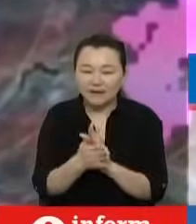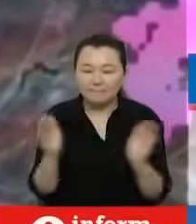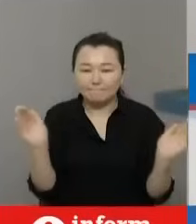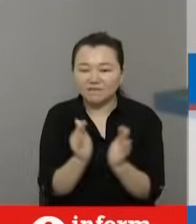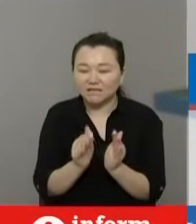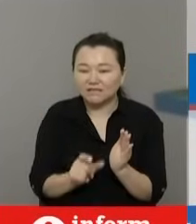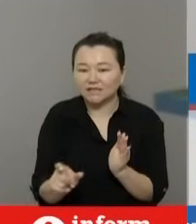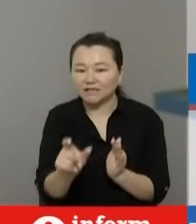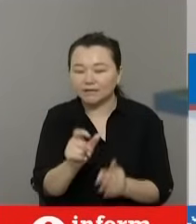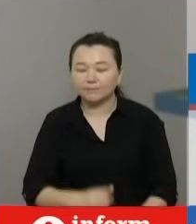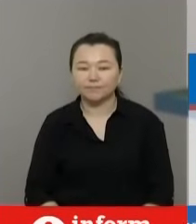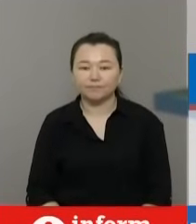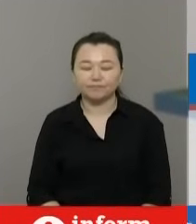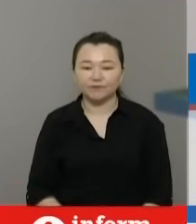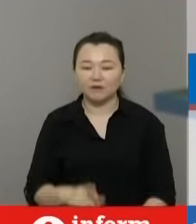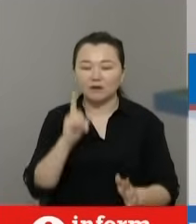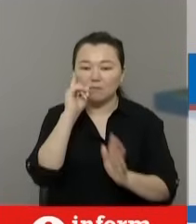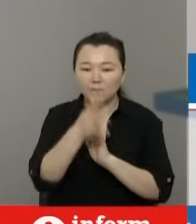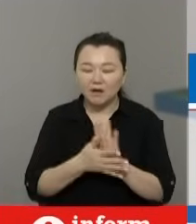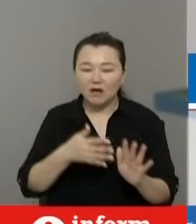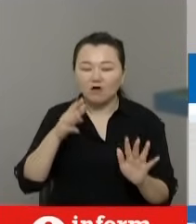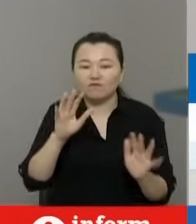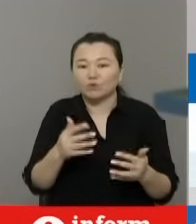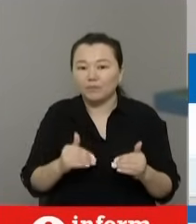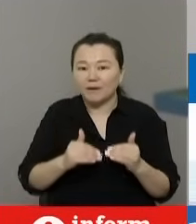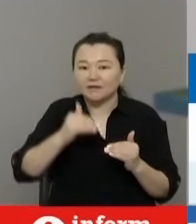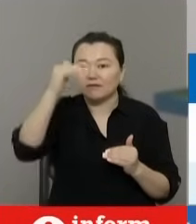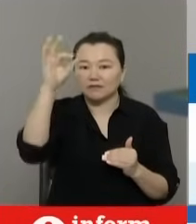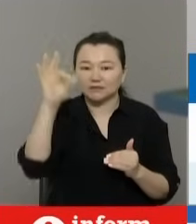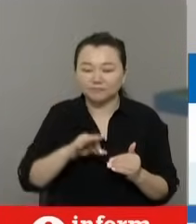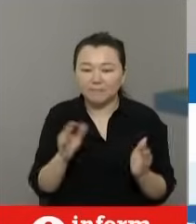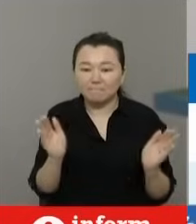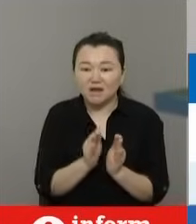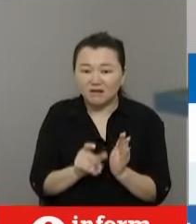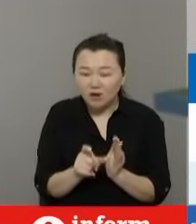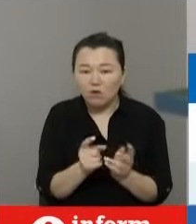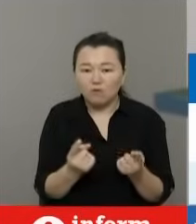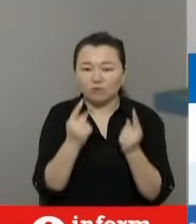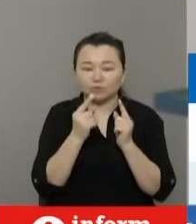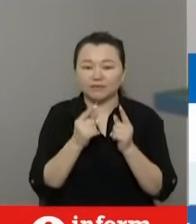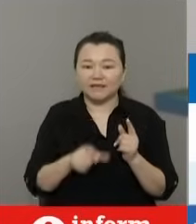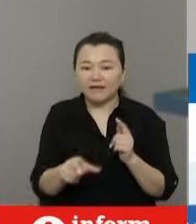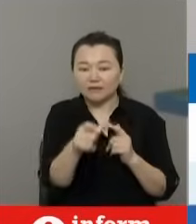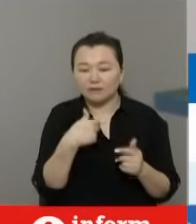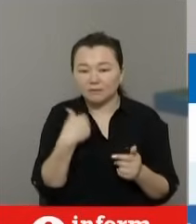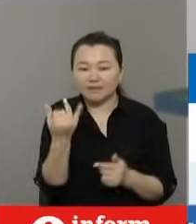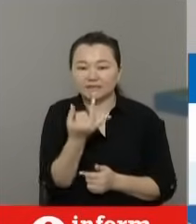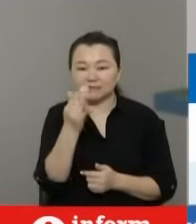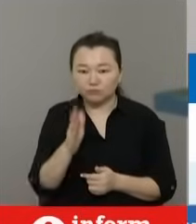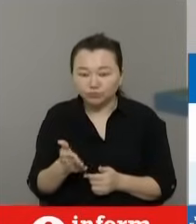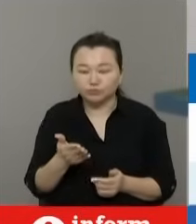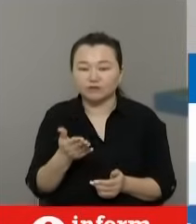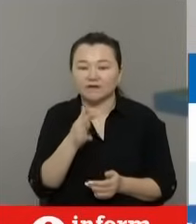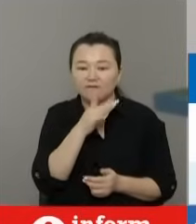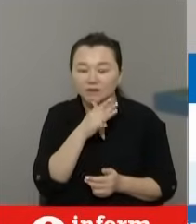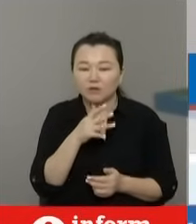рек. При поднятии резкого уровня воды в маленьких реках, либо в крупных реках, нам интересно будет